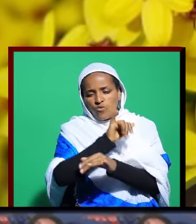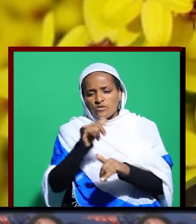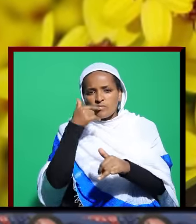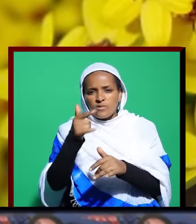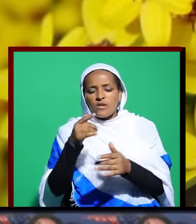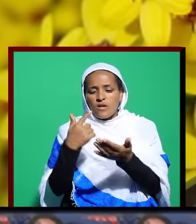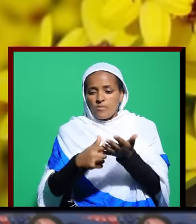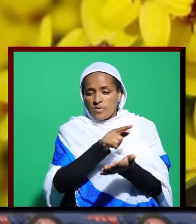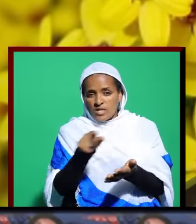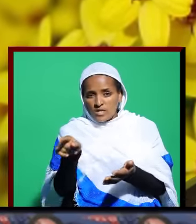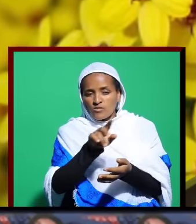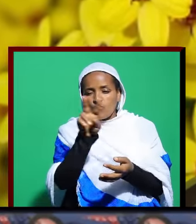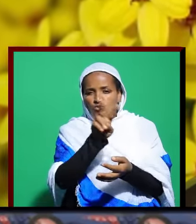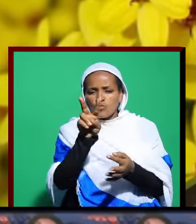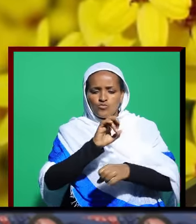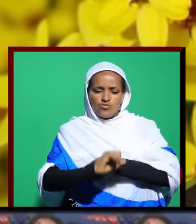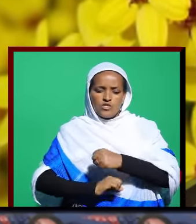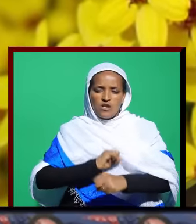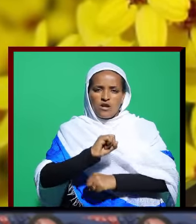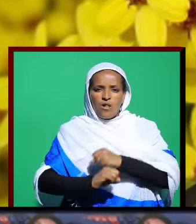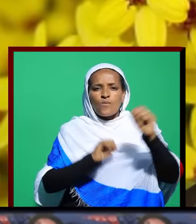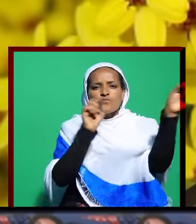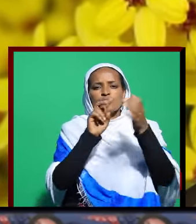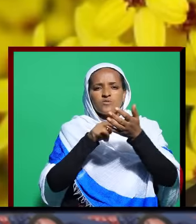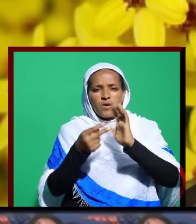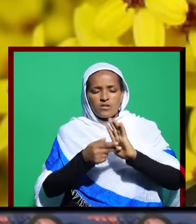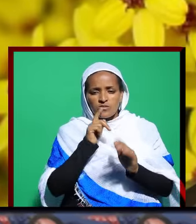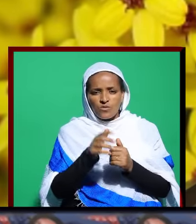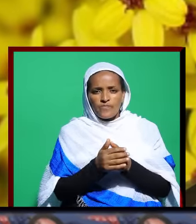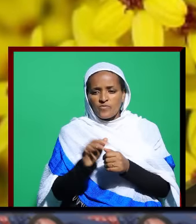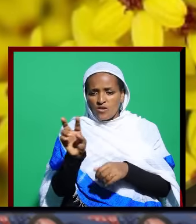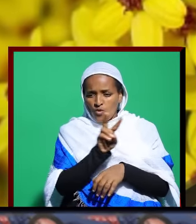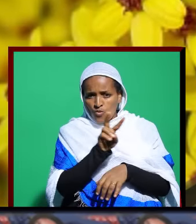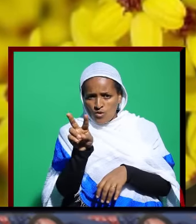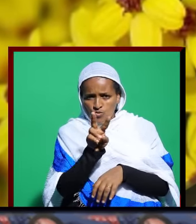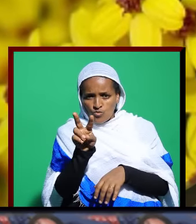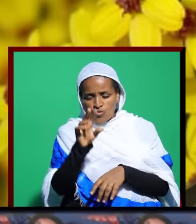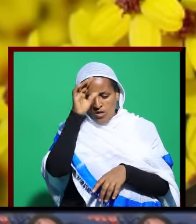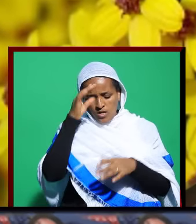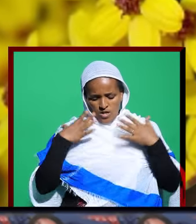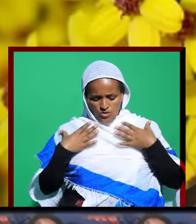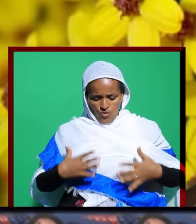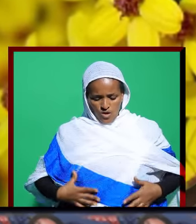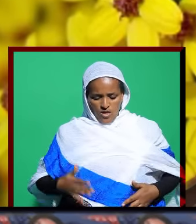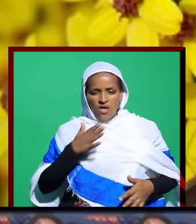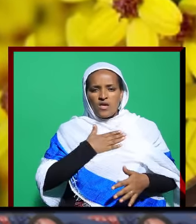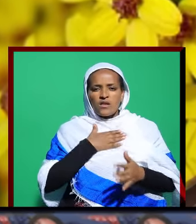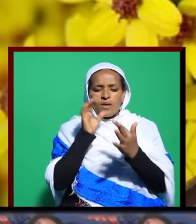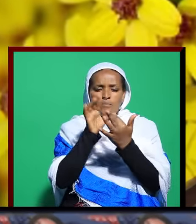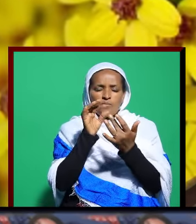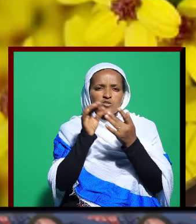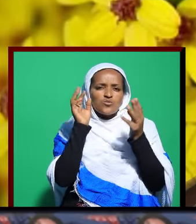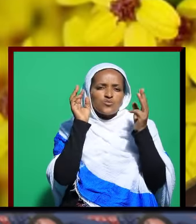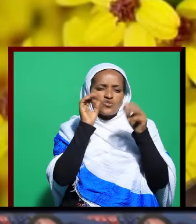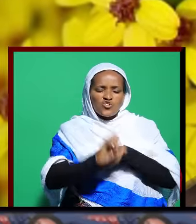እንደዚህ ይላል፣ በእነዚህ በሁለቱ እጨነቃለሁ። ምን ማለት ነው? ከሁለቱ ለሰውነቴ